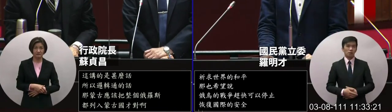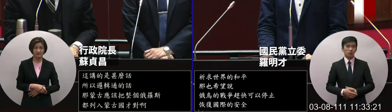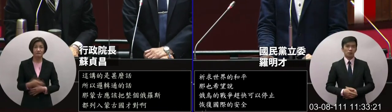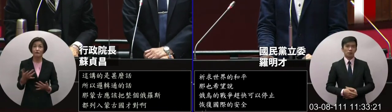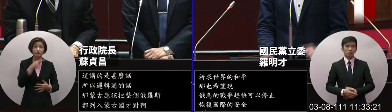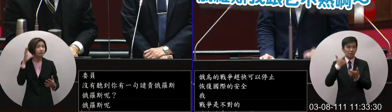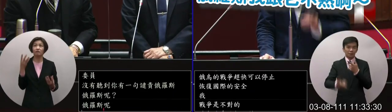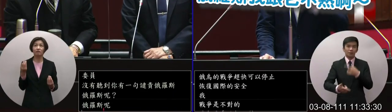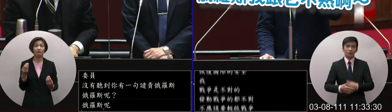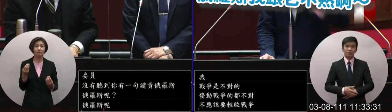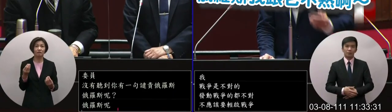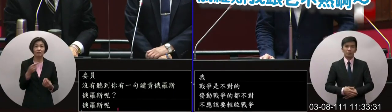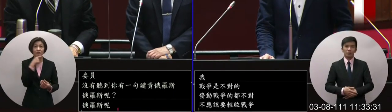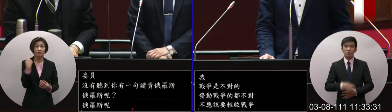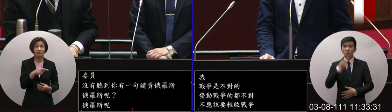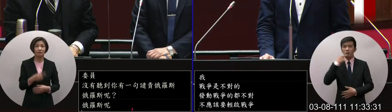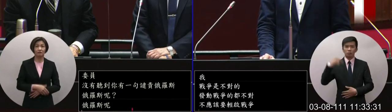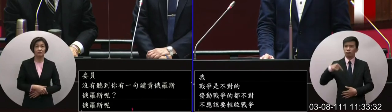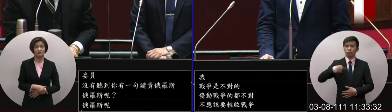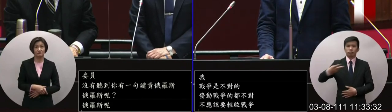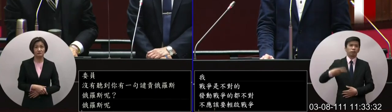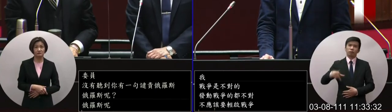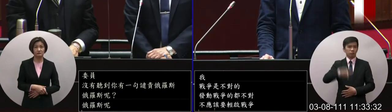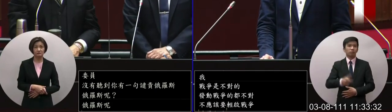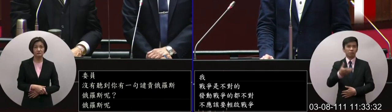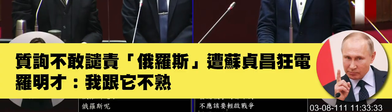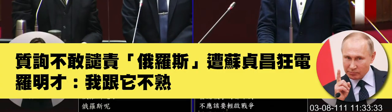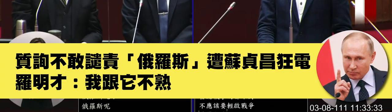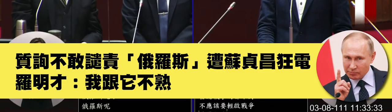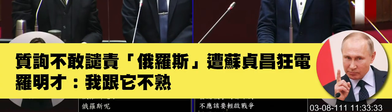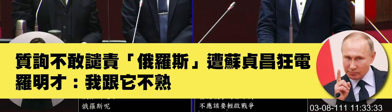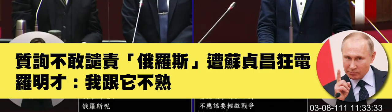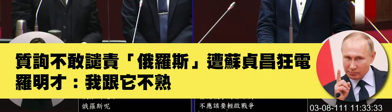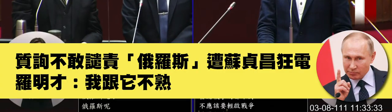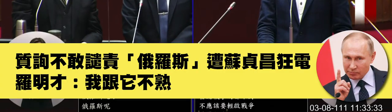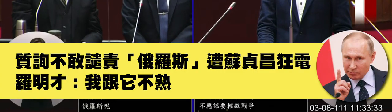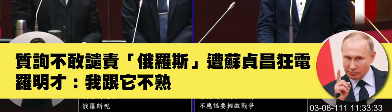罗斯呢？ 俄罗斯我跟他不熟啊。